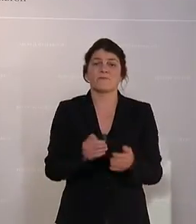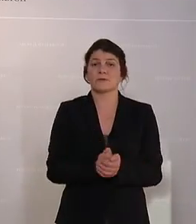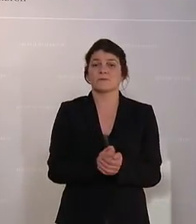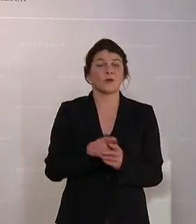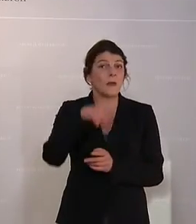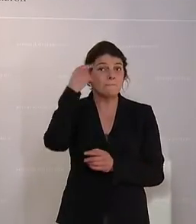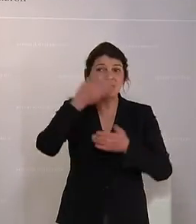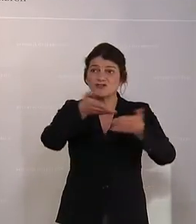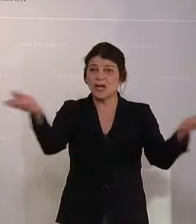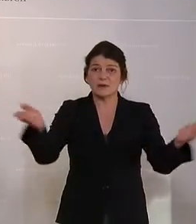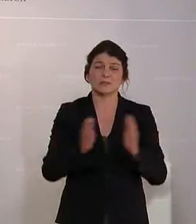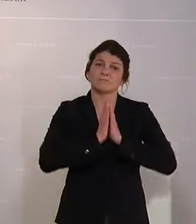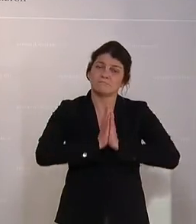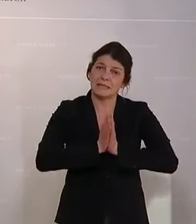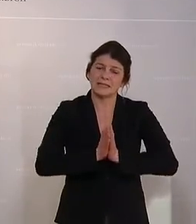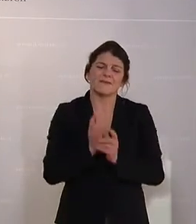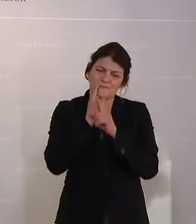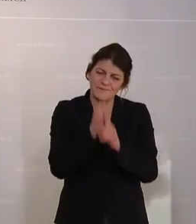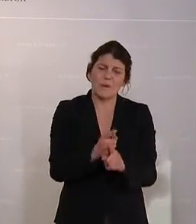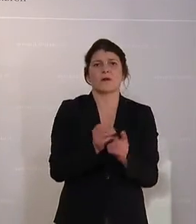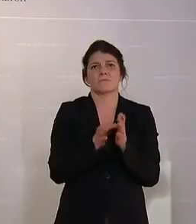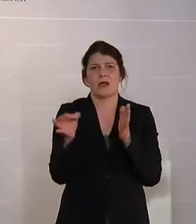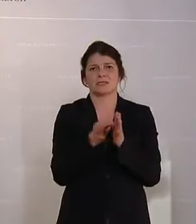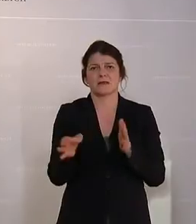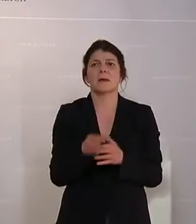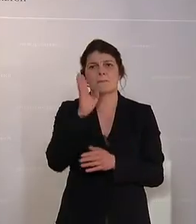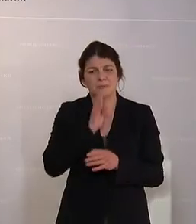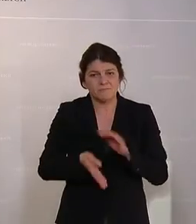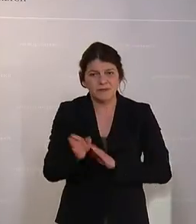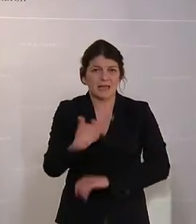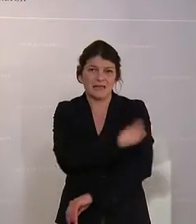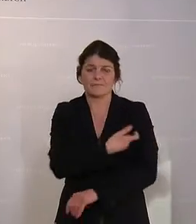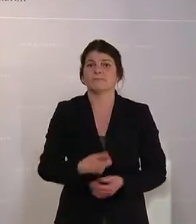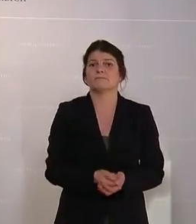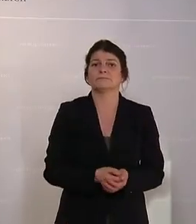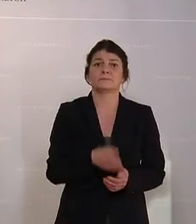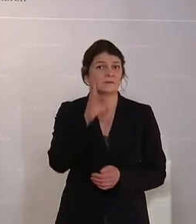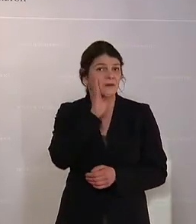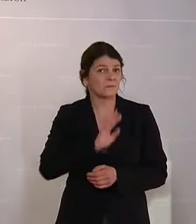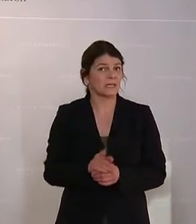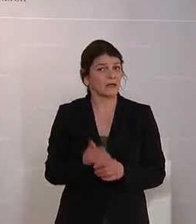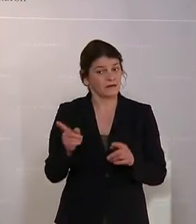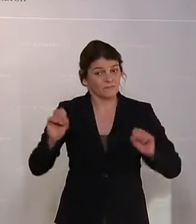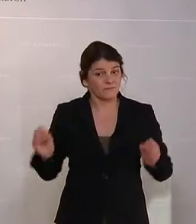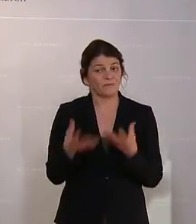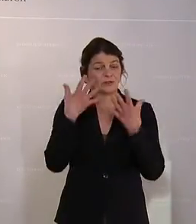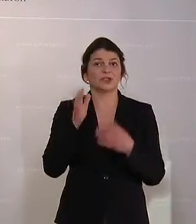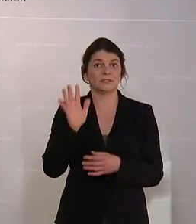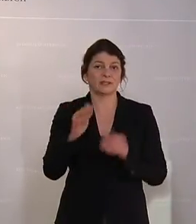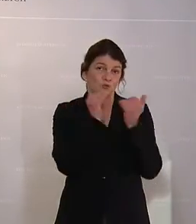Menschen draußen, halten Sie sich bitte an die Maßnahmen, gehen Sie impfen, erneuern Sie damit Ihren